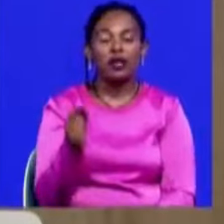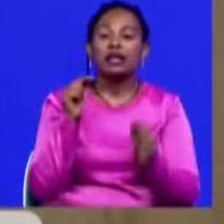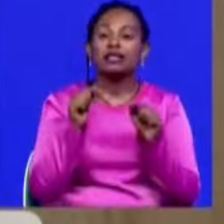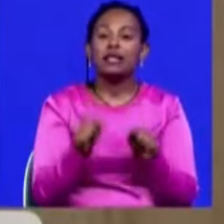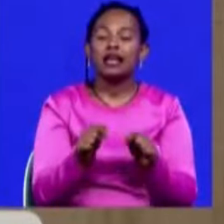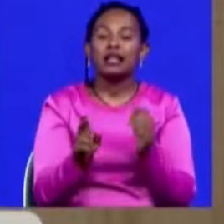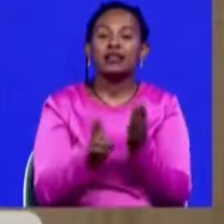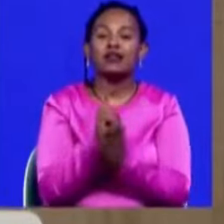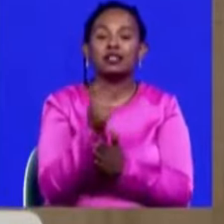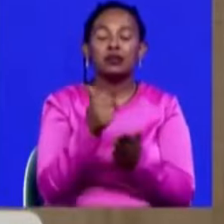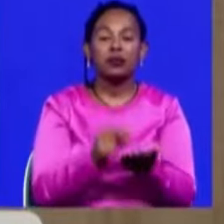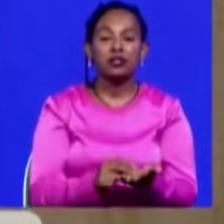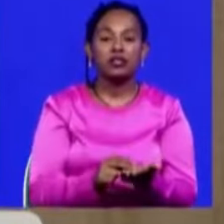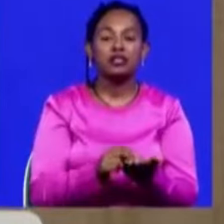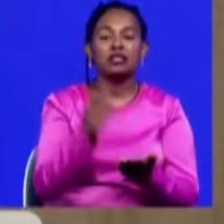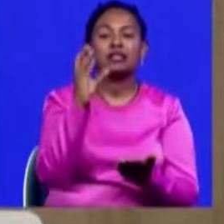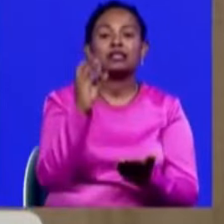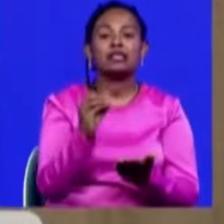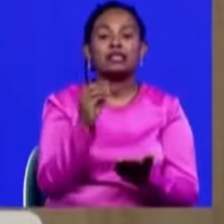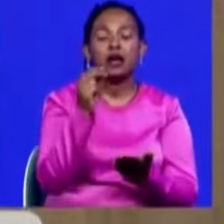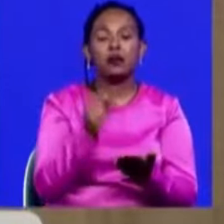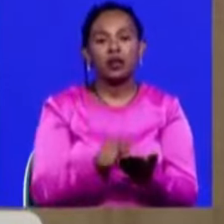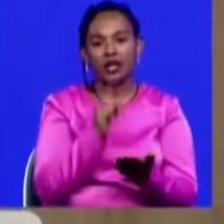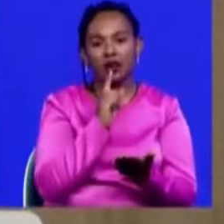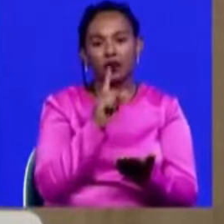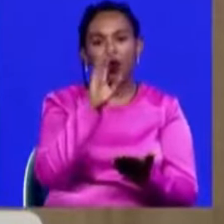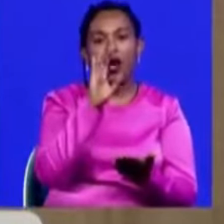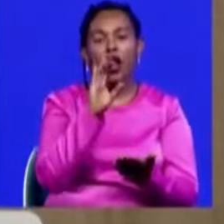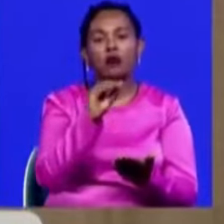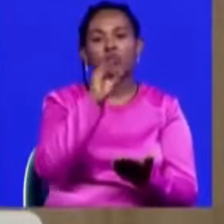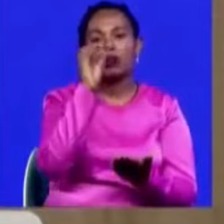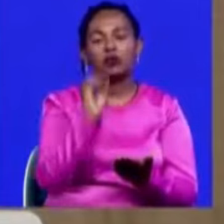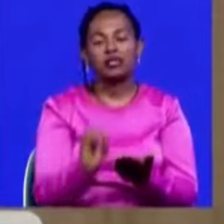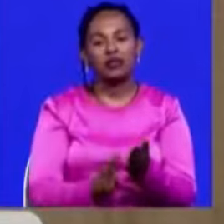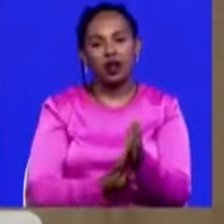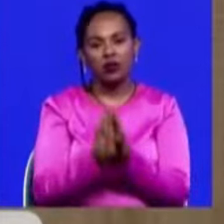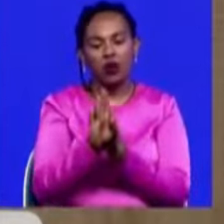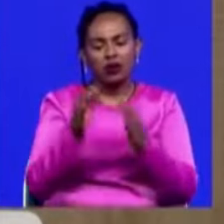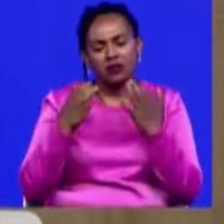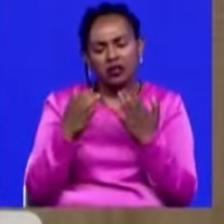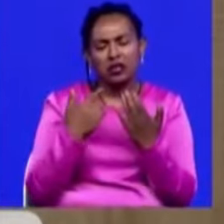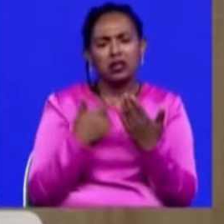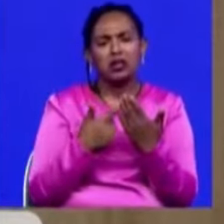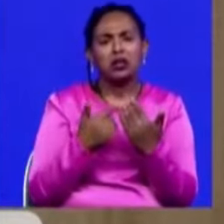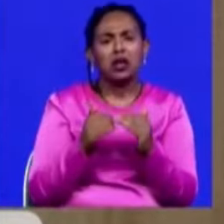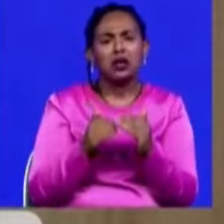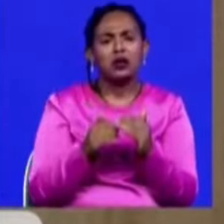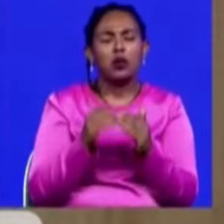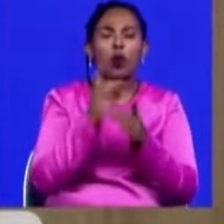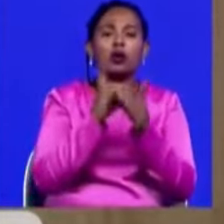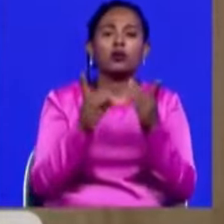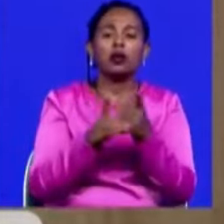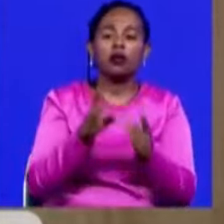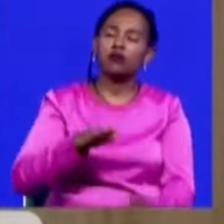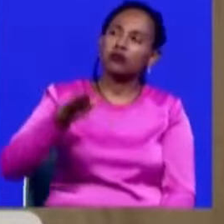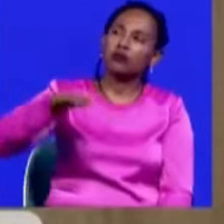ዛሬ የዩኒቨርሲቲ በጀት 60 ቢሊዮን ገደማ ነው። 50% አድጓል። ከፈለግን ይሄን ገንዘብ እንደተለመደው ኮንዶሚኒየም መጠፍጠፍ